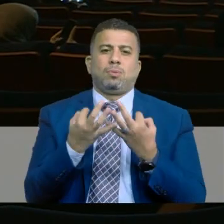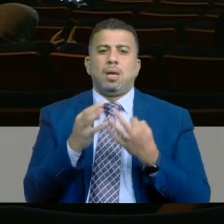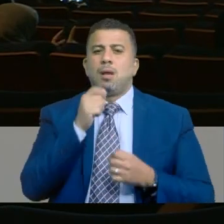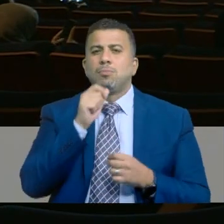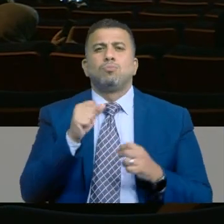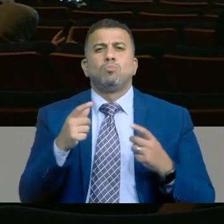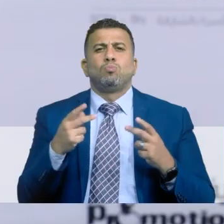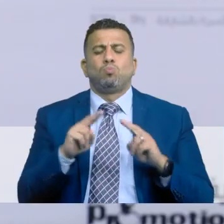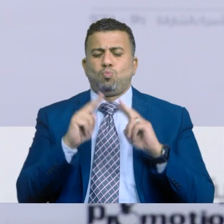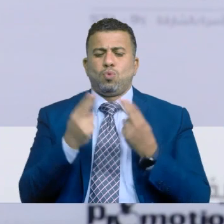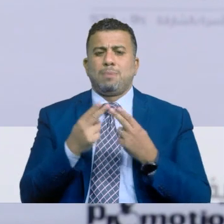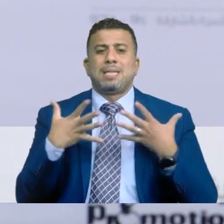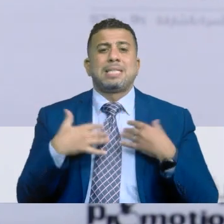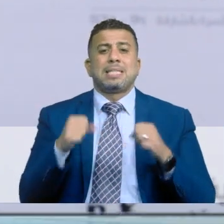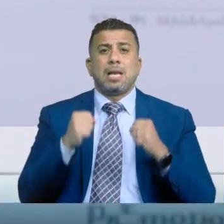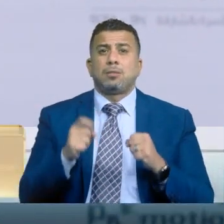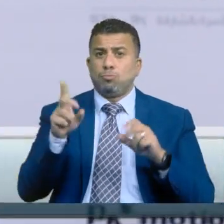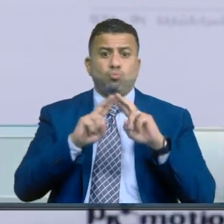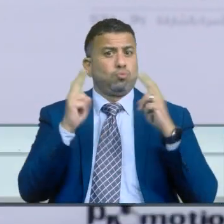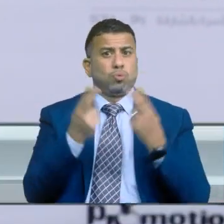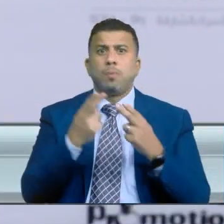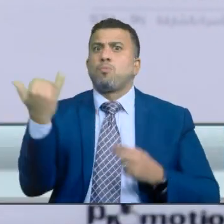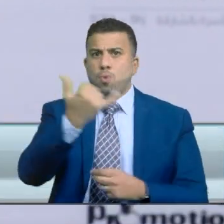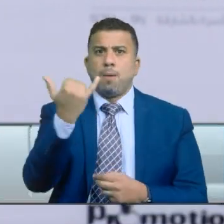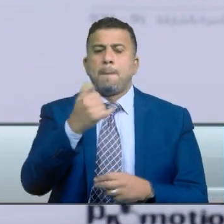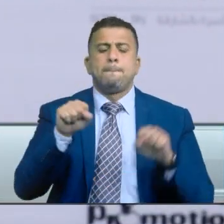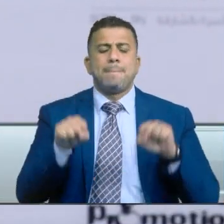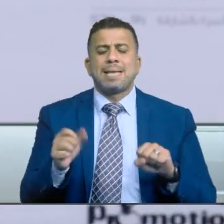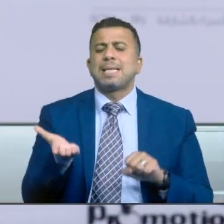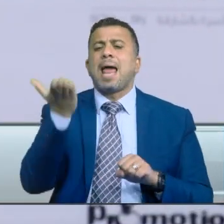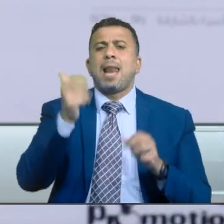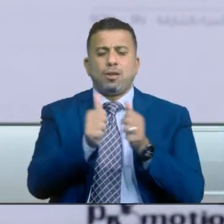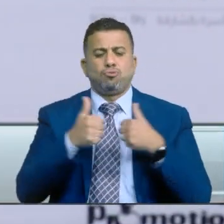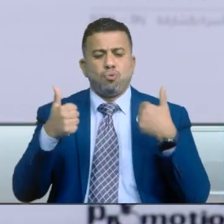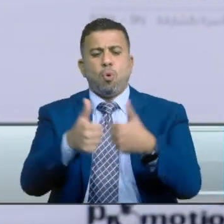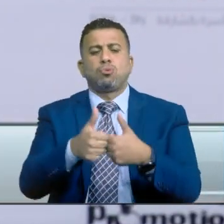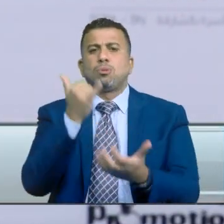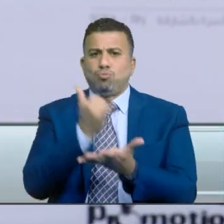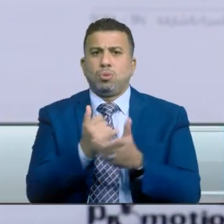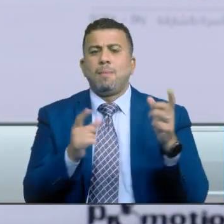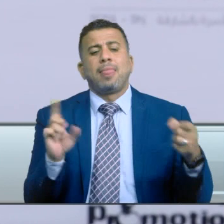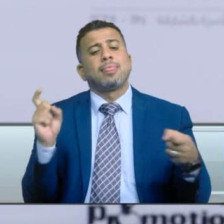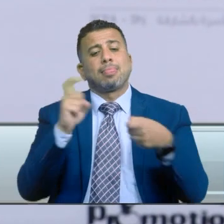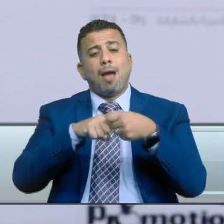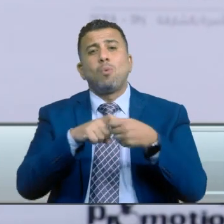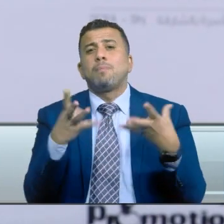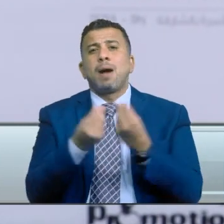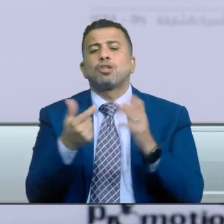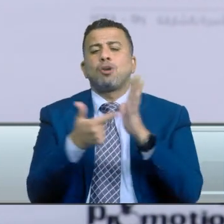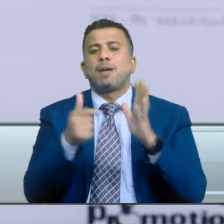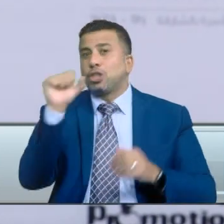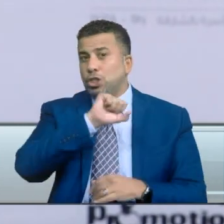صحتي من المؤتمرات القوية جدا، يعقد من قبل المجلس الأعلى شؤون الأسرة بالتعاون مع جامعة